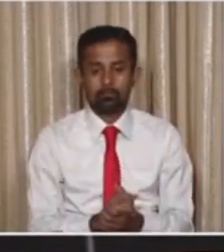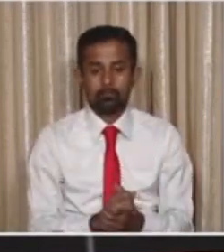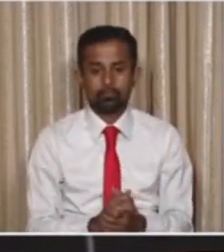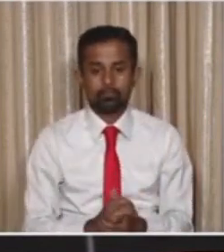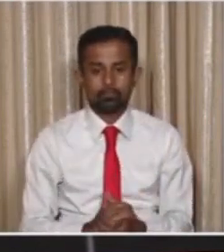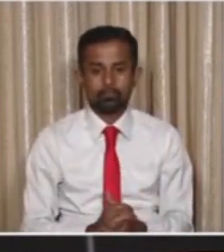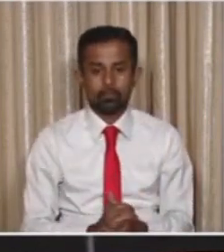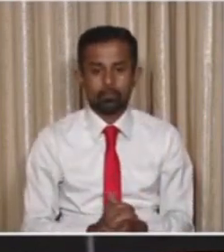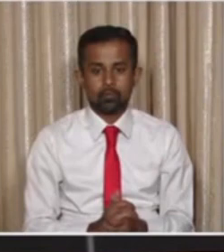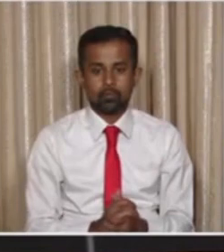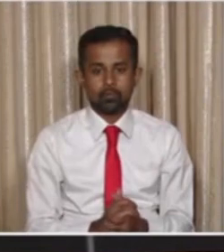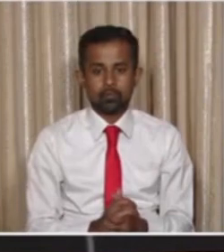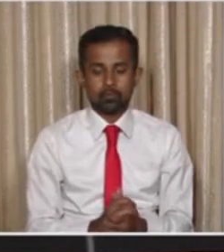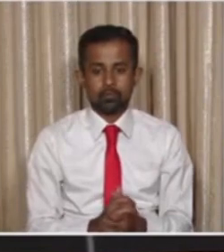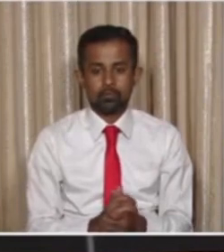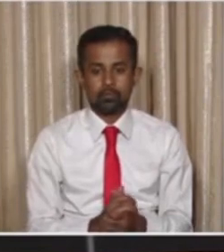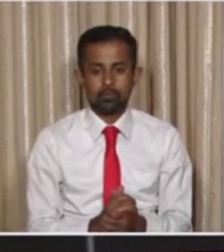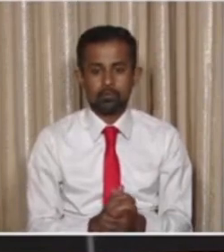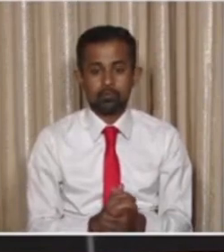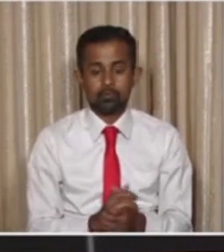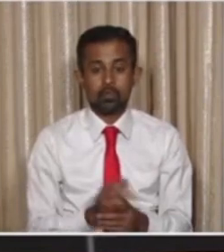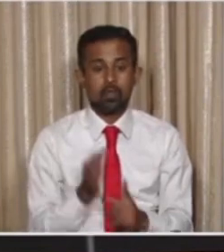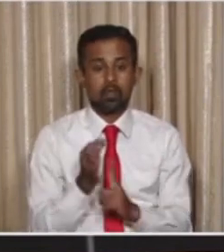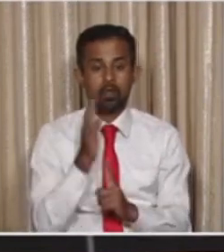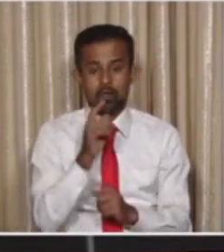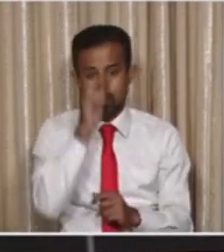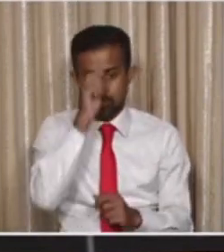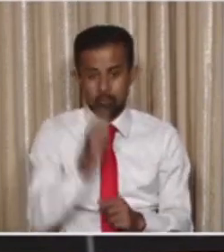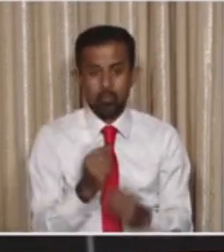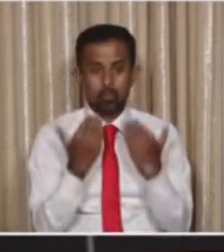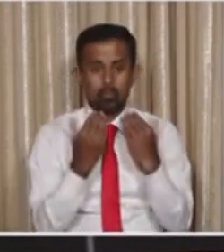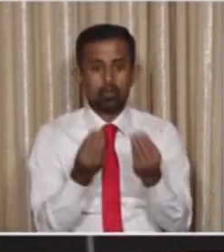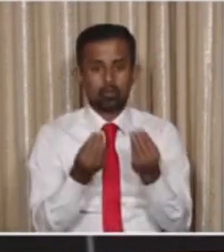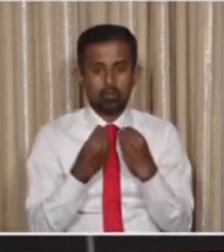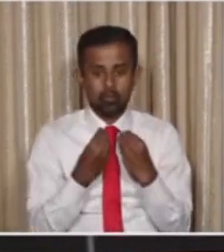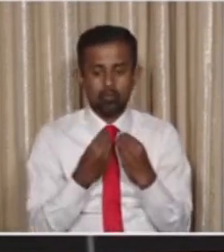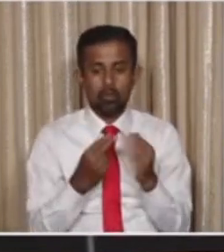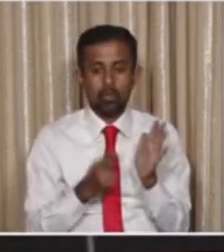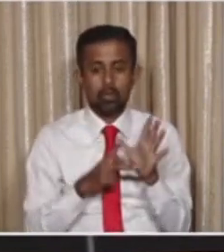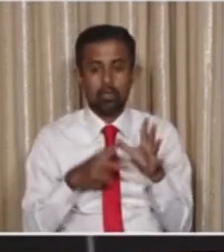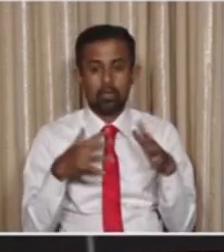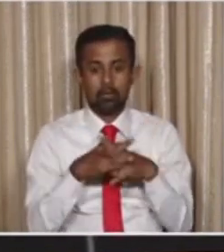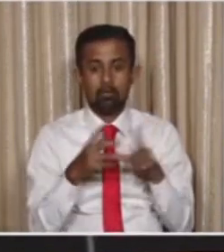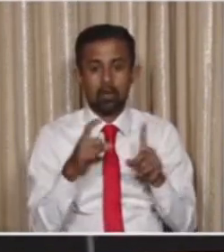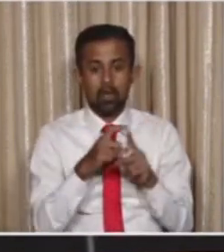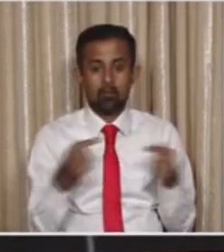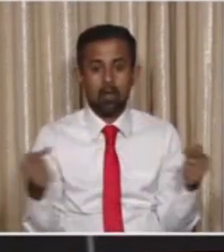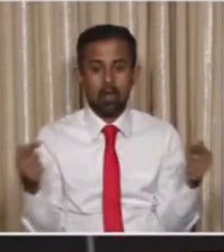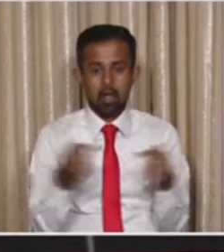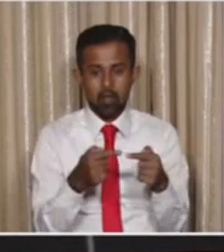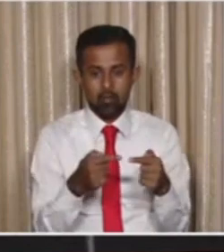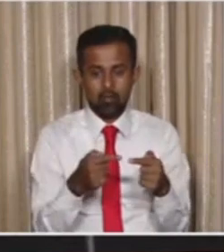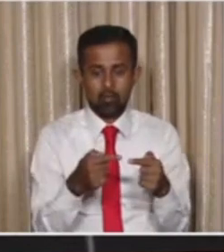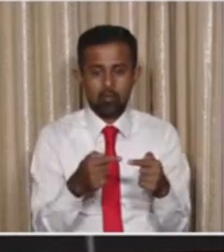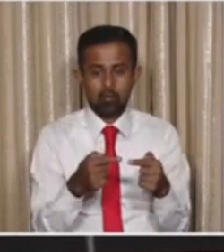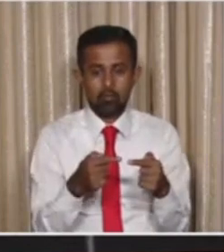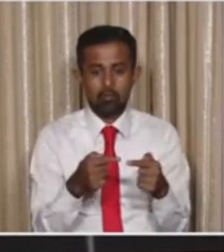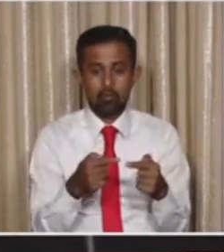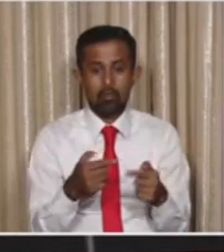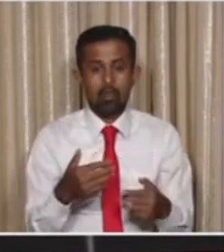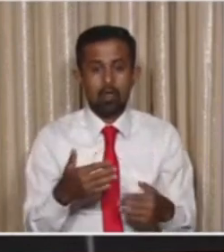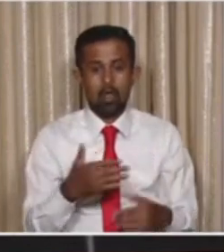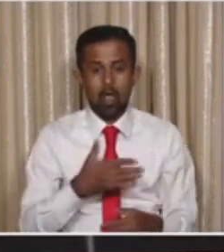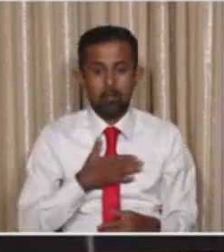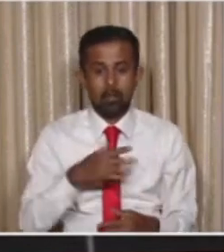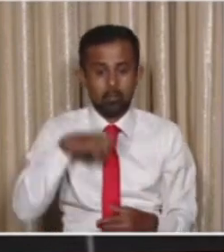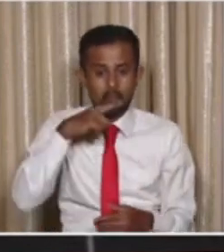me to inform you to release the empty new diamond considering the potential danger of keeping the unmanned and damaged ship in